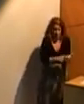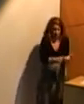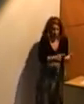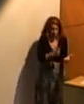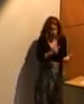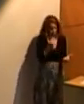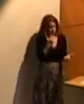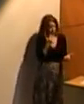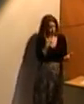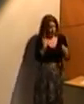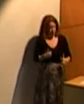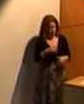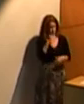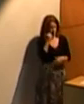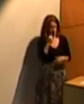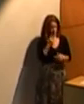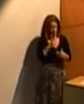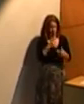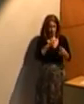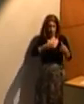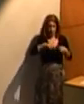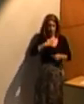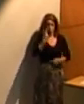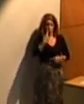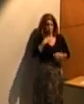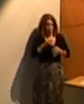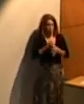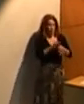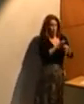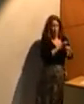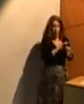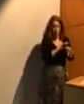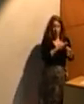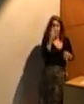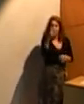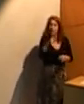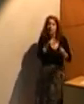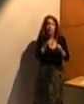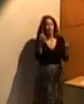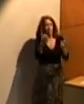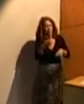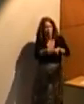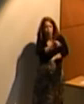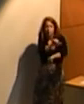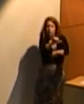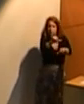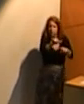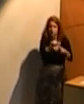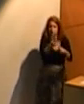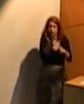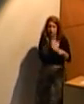que nous sommes en relation et je pense que pense l immortalité s'ils refusaient ce que nous sommes refusés notre finitude